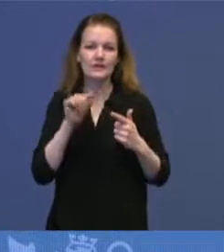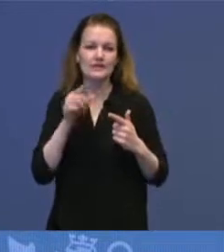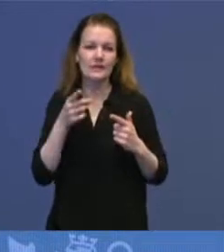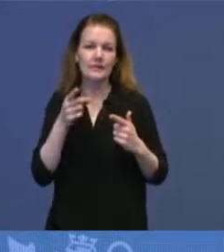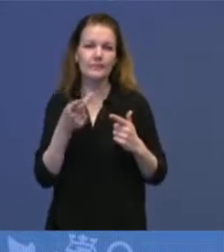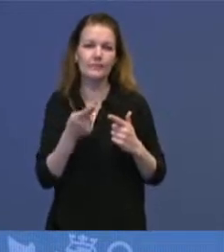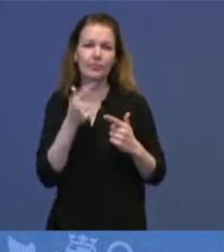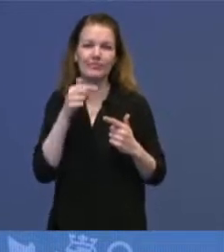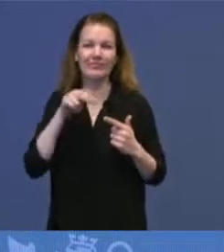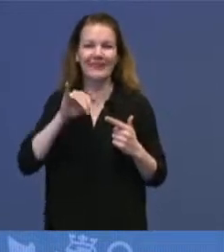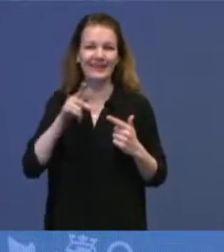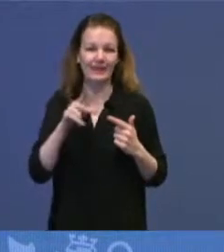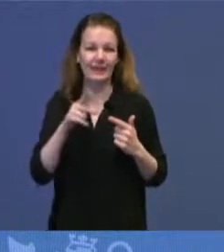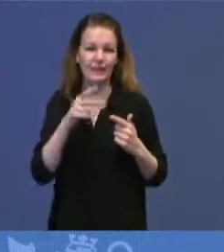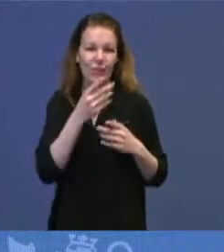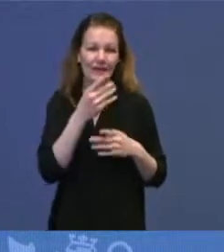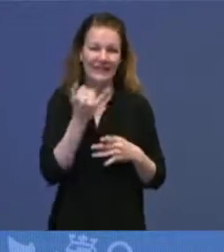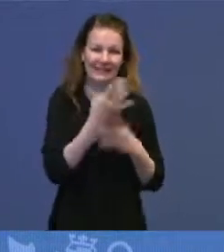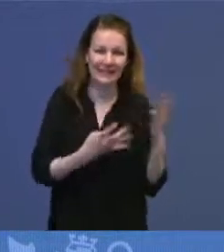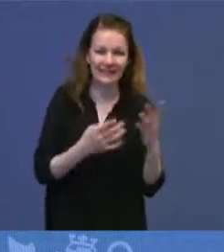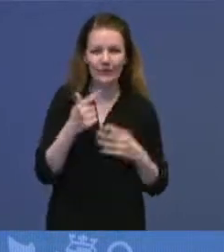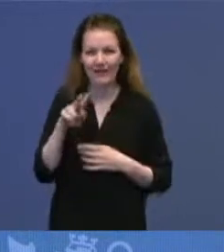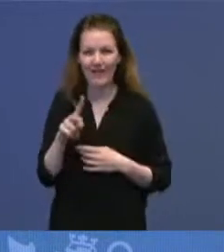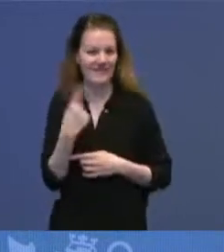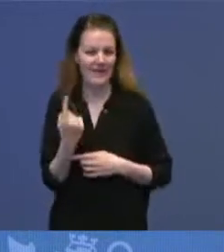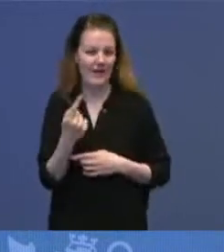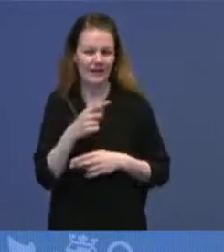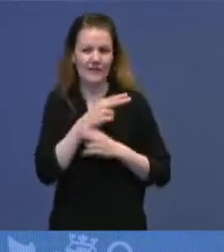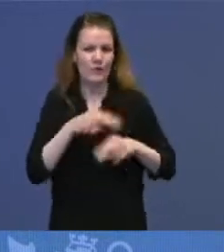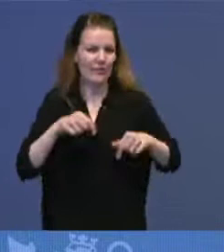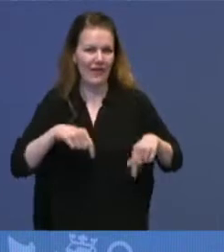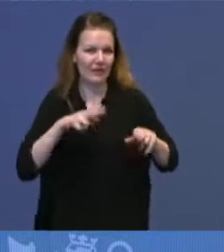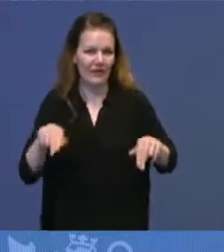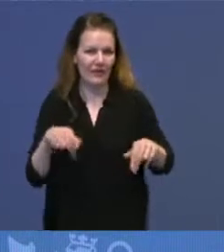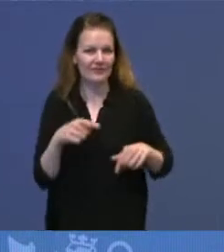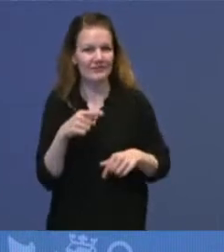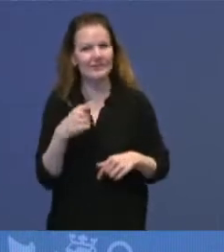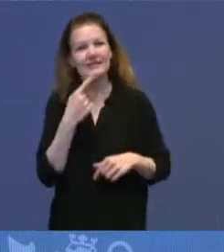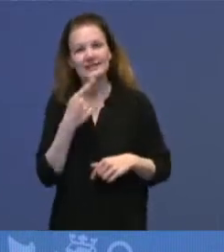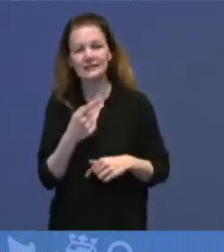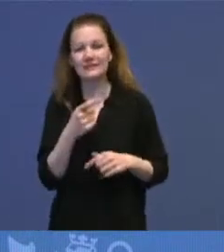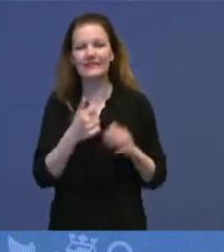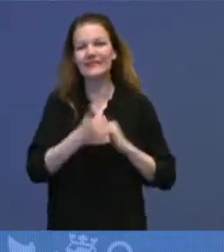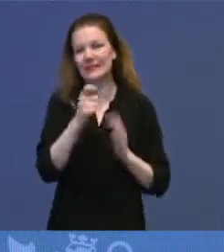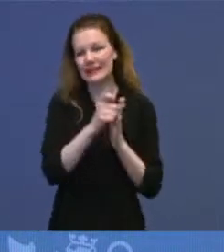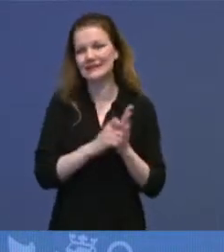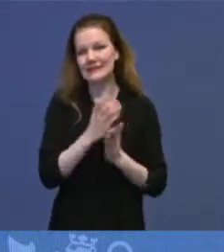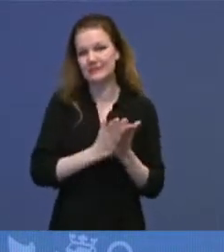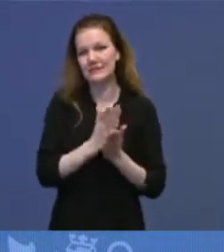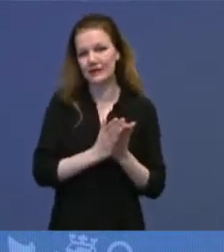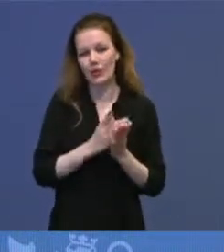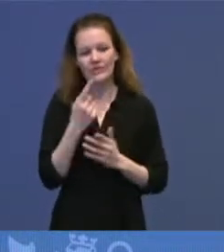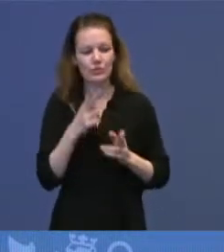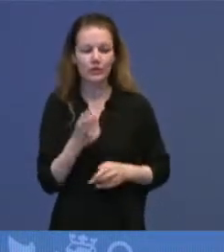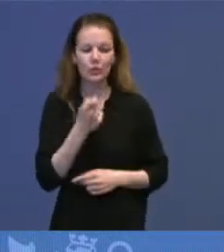her i landet. Jeg innrømmer at det er en vanskelig sak, hvor viktige prinsipper står mot hverandre, og vi vil bruke